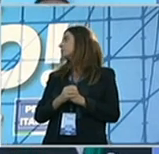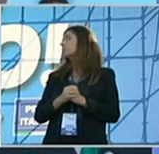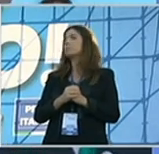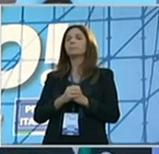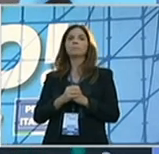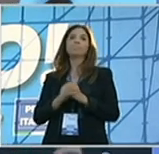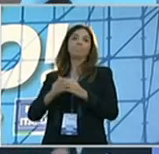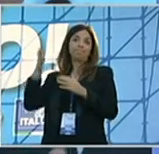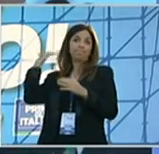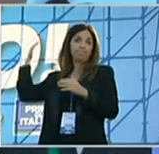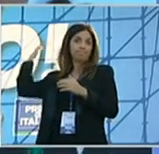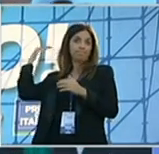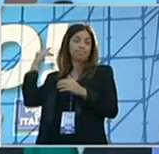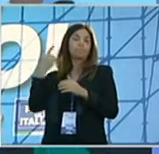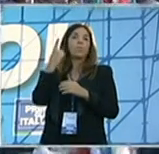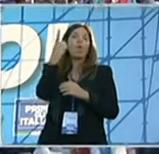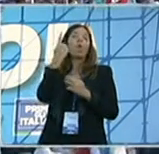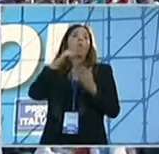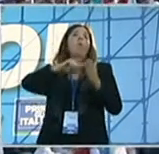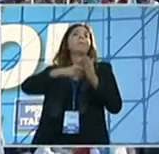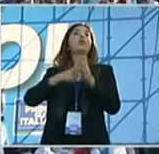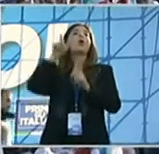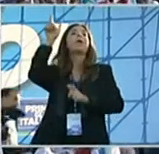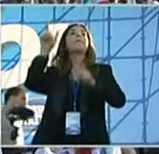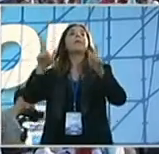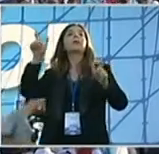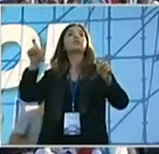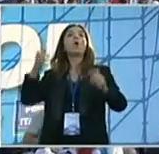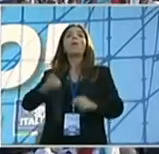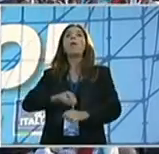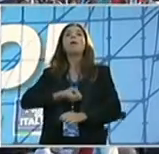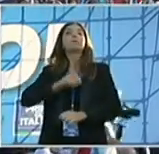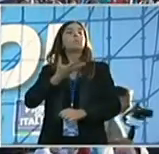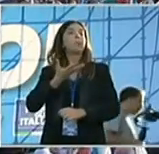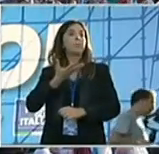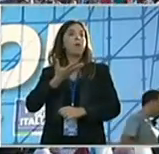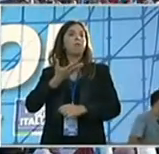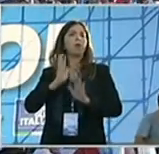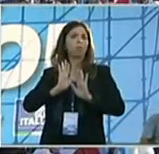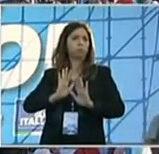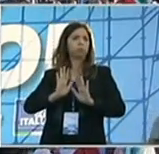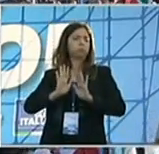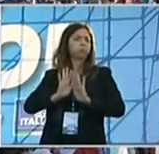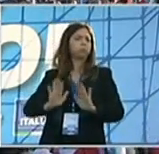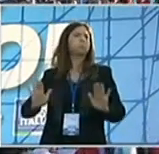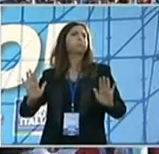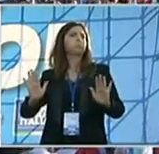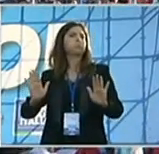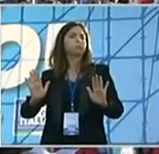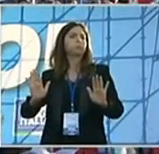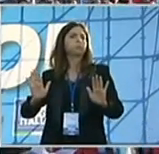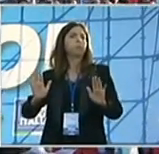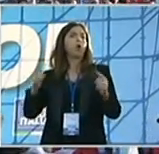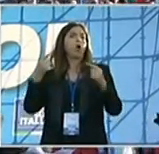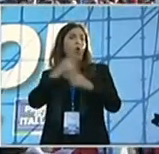Eravamo 1 milione di persone che esprimevano compostamente il loro disappunto perché il governo di allora